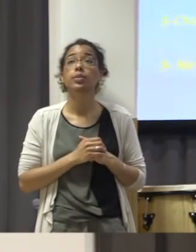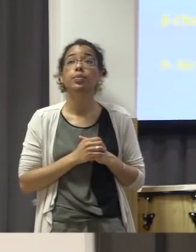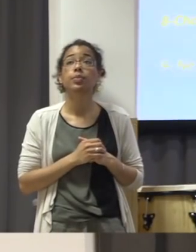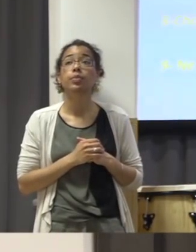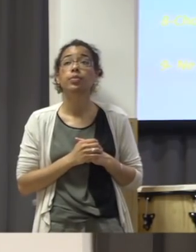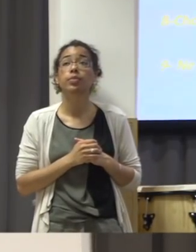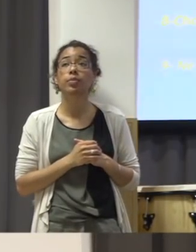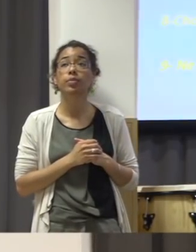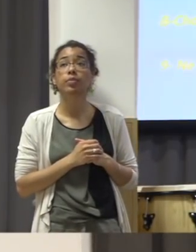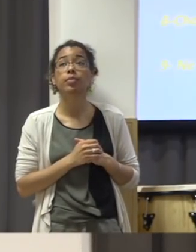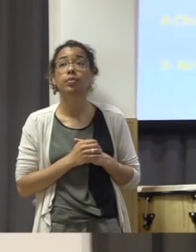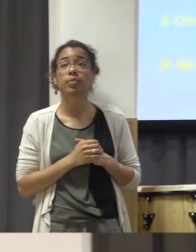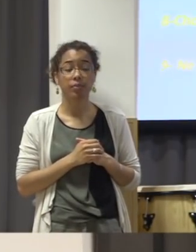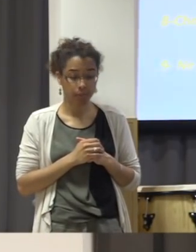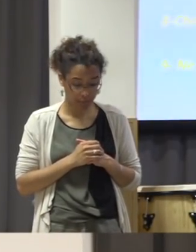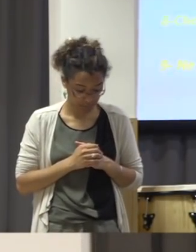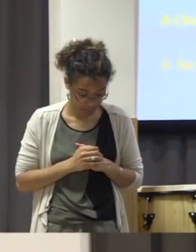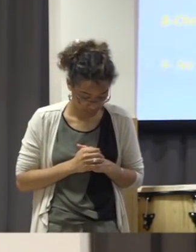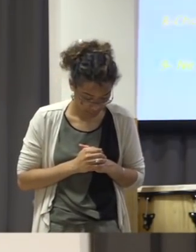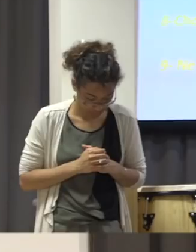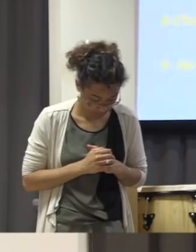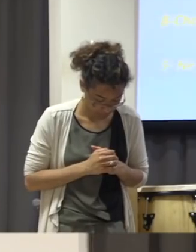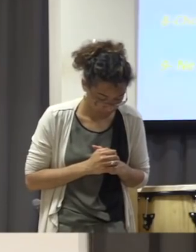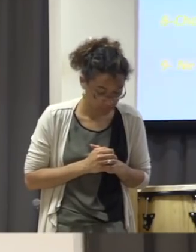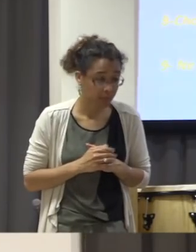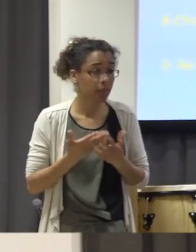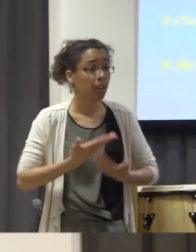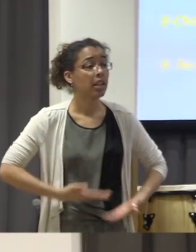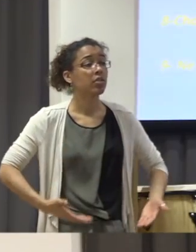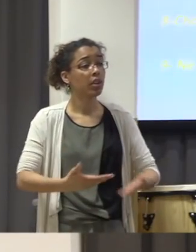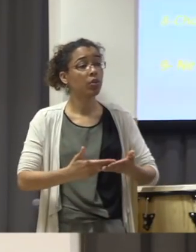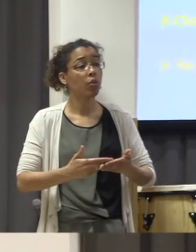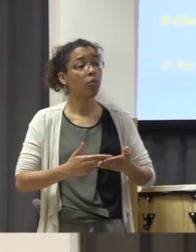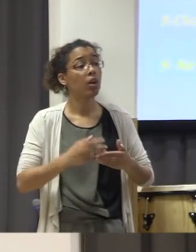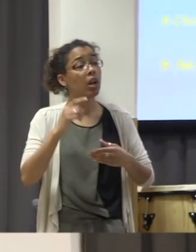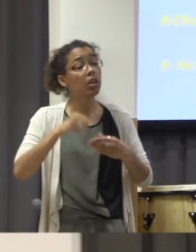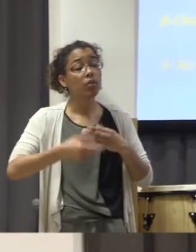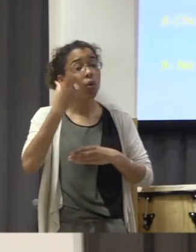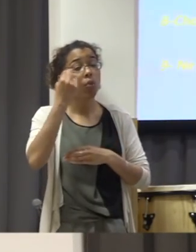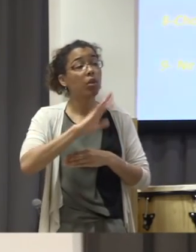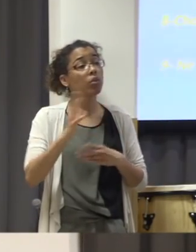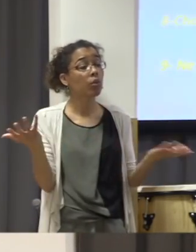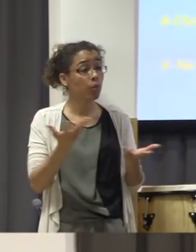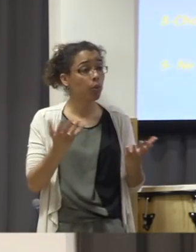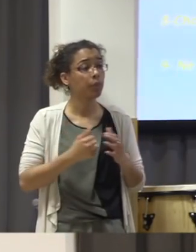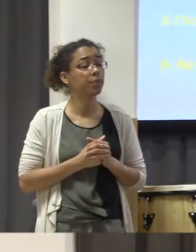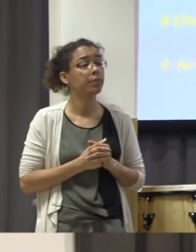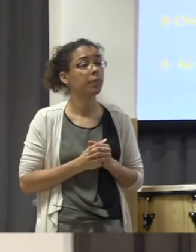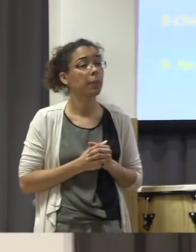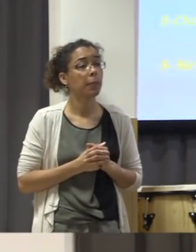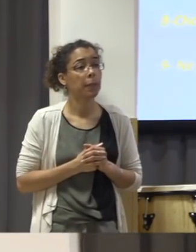devons comprendre que dans cette situation, qu'est-ce qu'il faut arriver à comprendre? Il faut comprendre